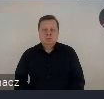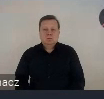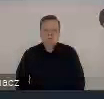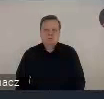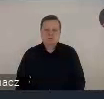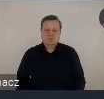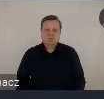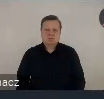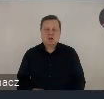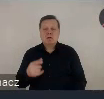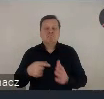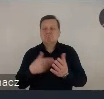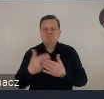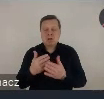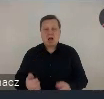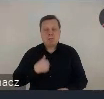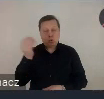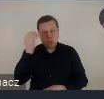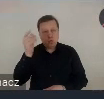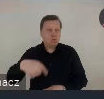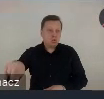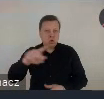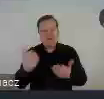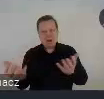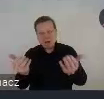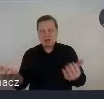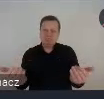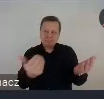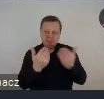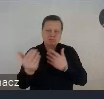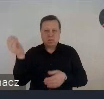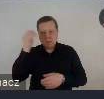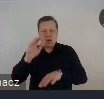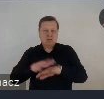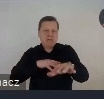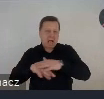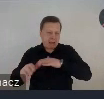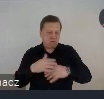zachęcić tych uczniów, żeby wzięli pod uwagę naukę zawodu